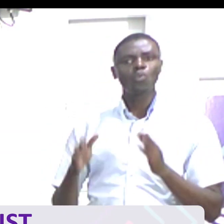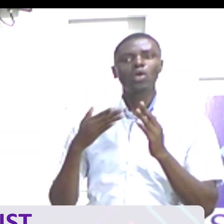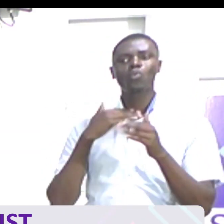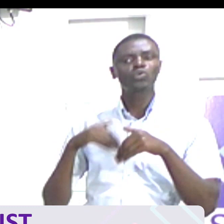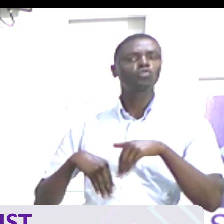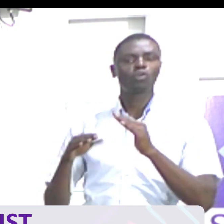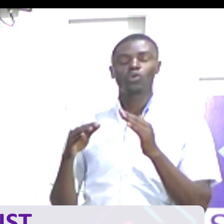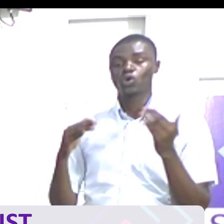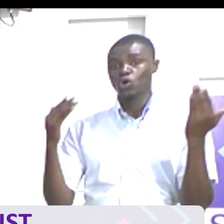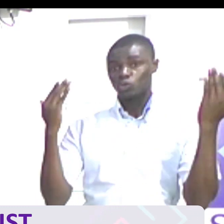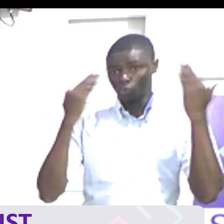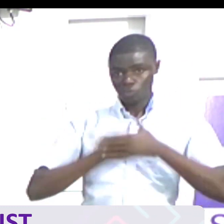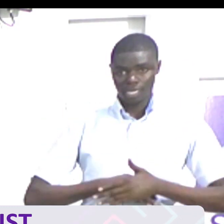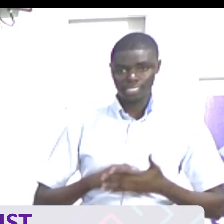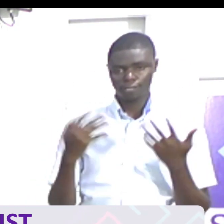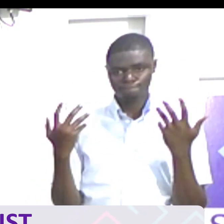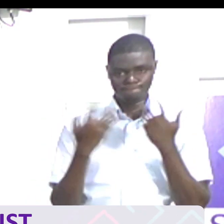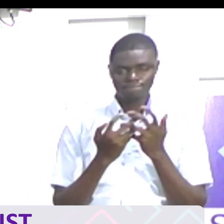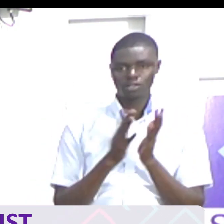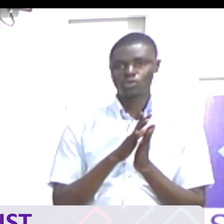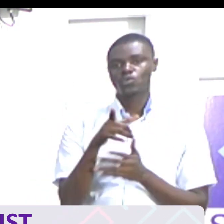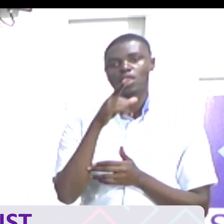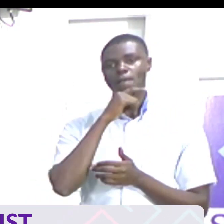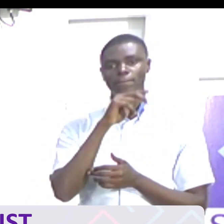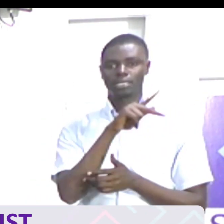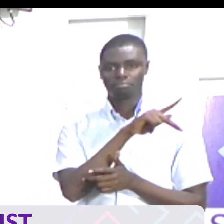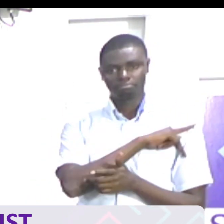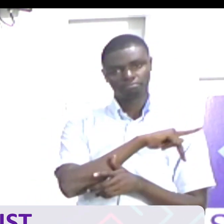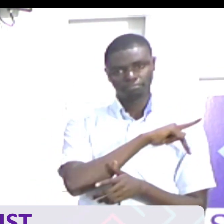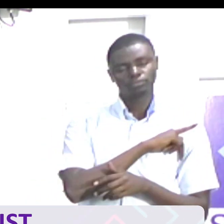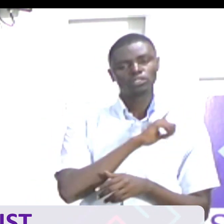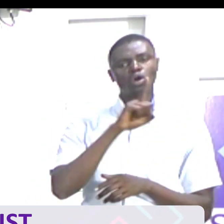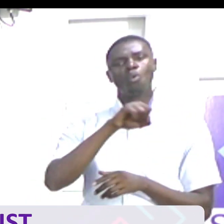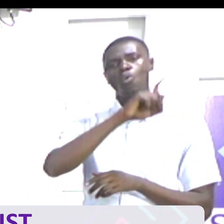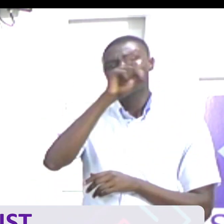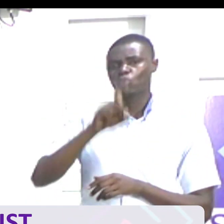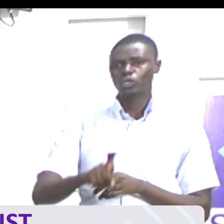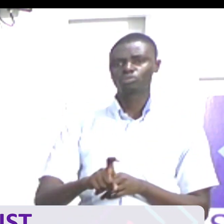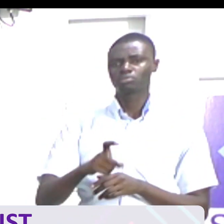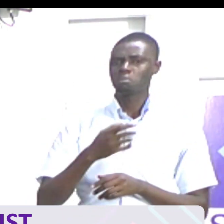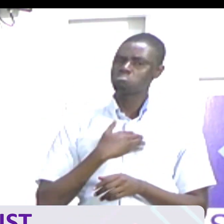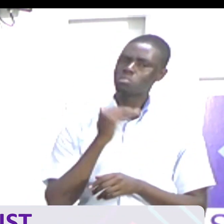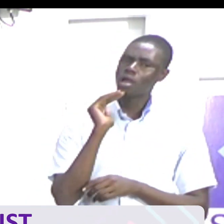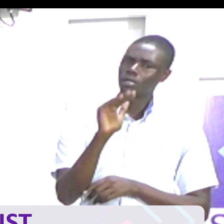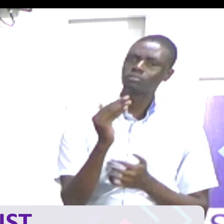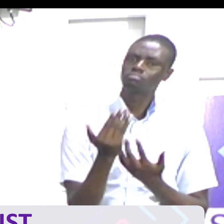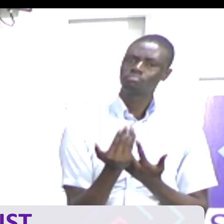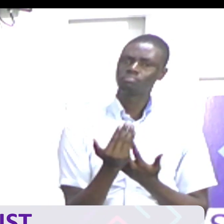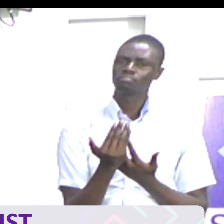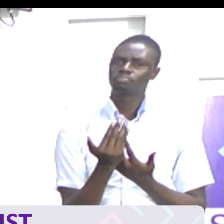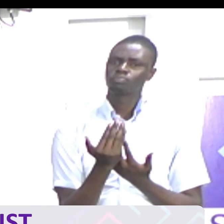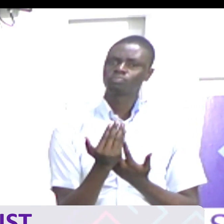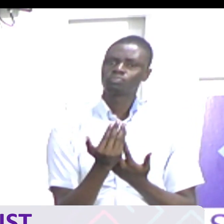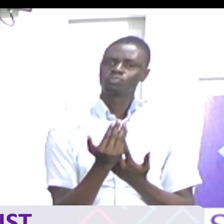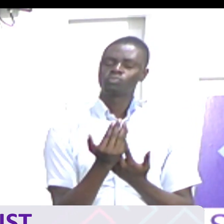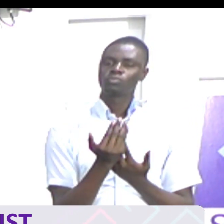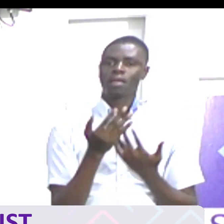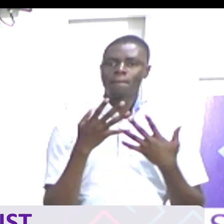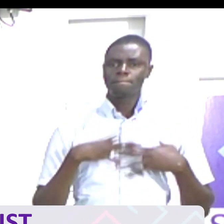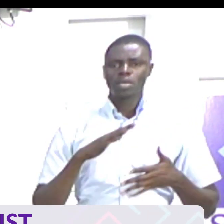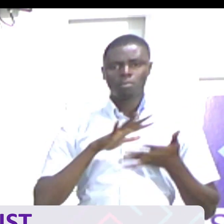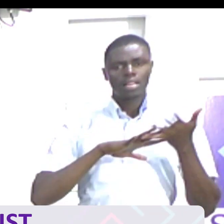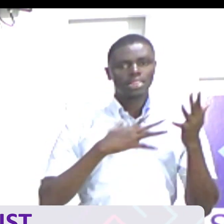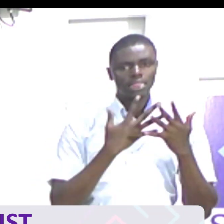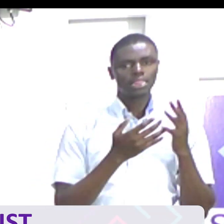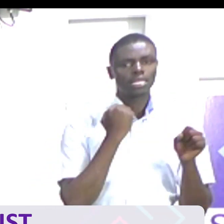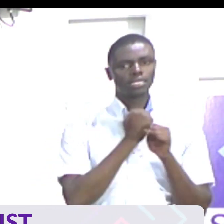hii yote it should resonate with you guys, because mimi naona swali kitu moja mimi usema. So ni moja mtu anaweza kuuliza, what people network